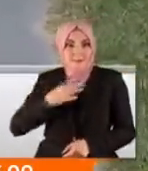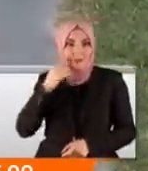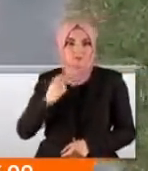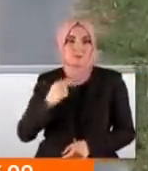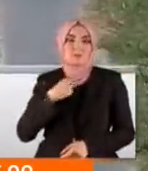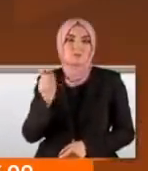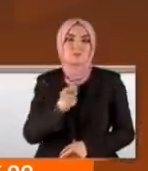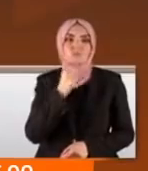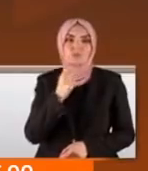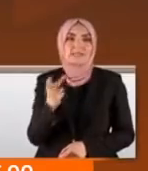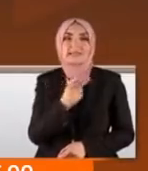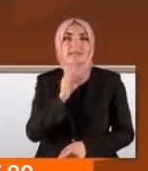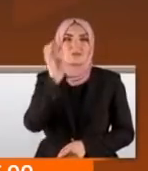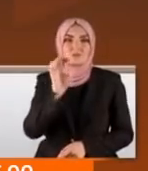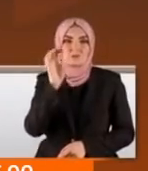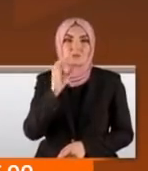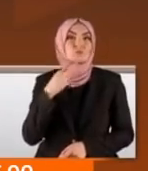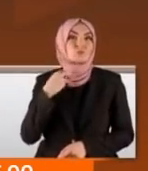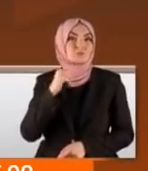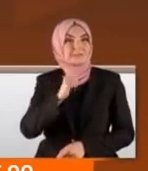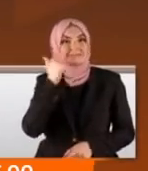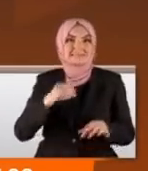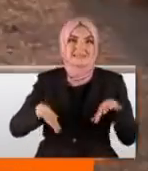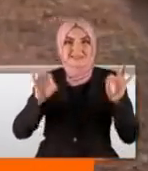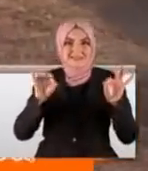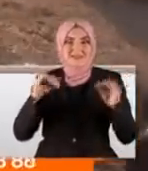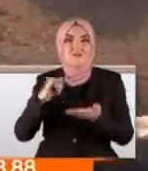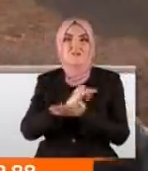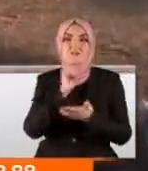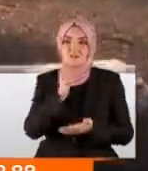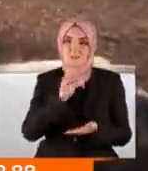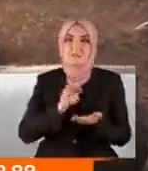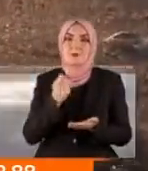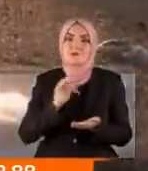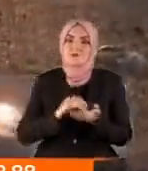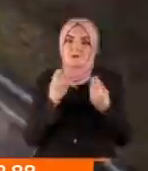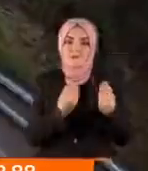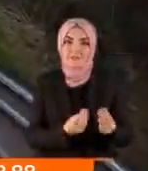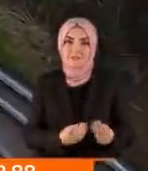iki turist havalimanında bulundu. İkisine de para cezası verildi.